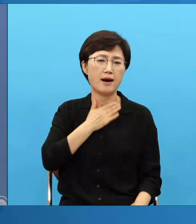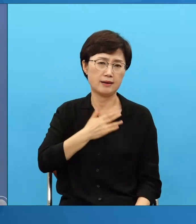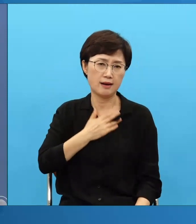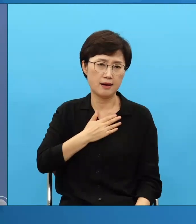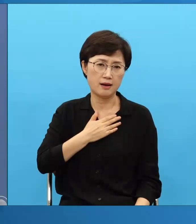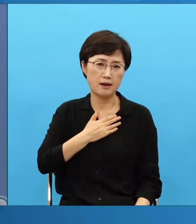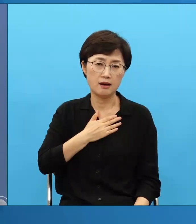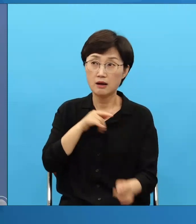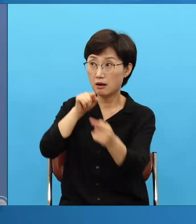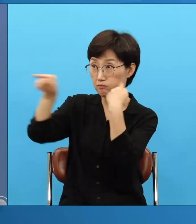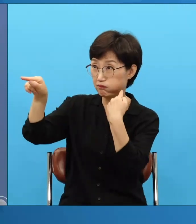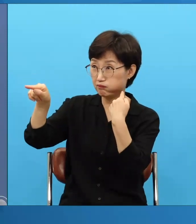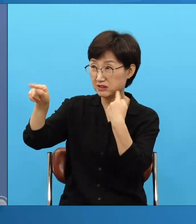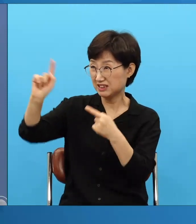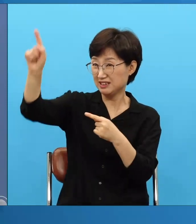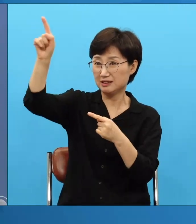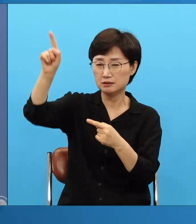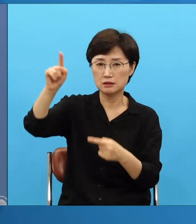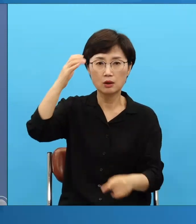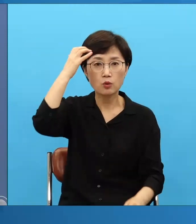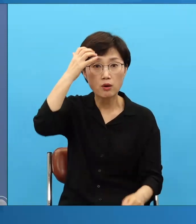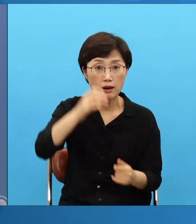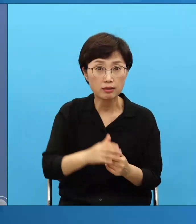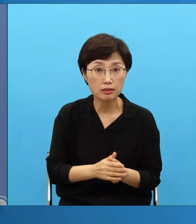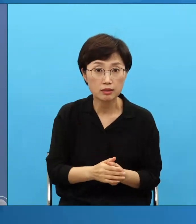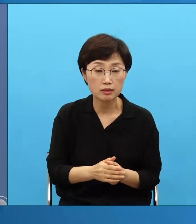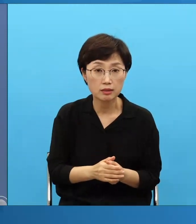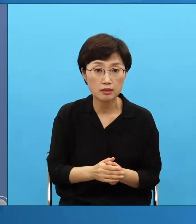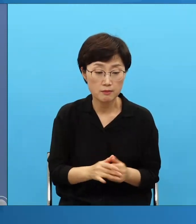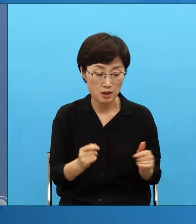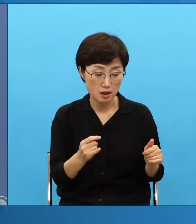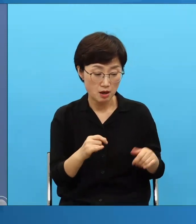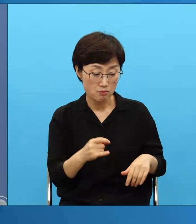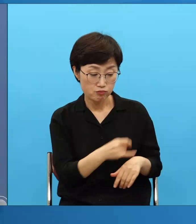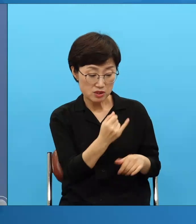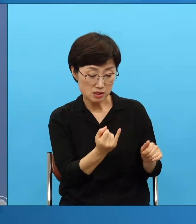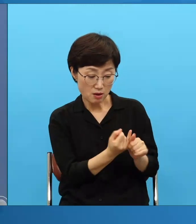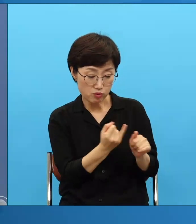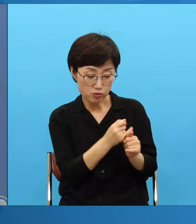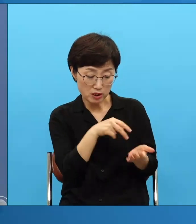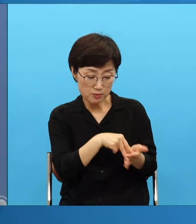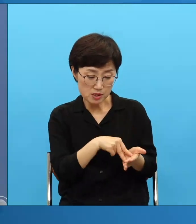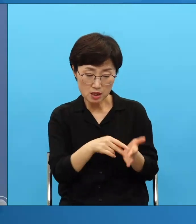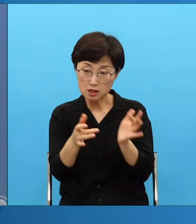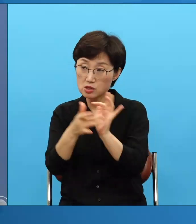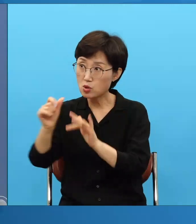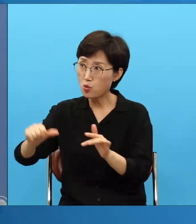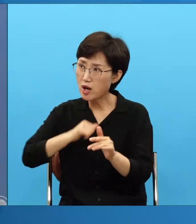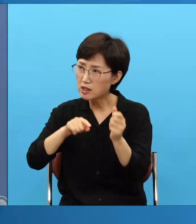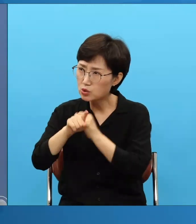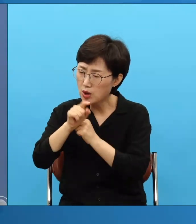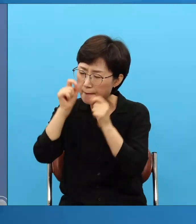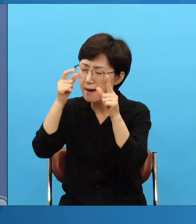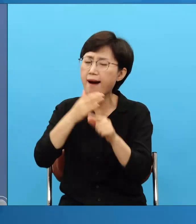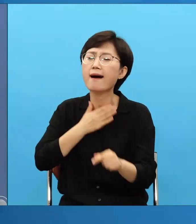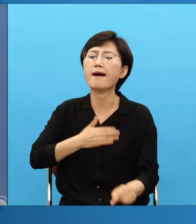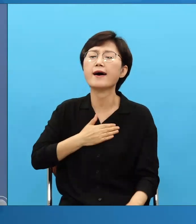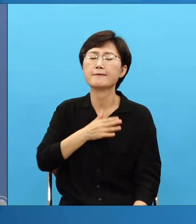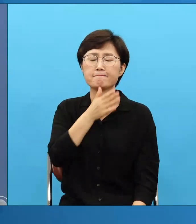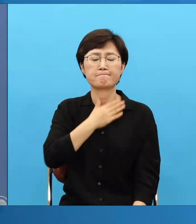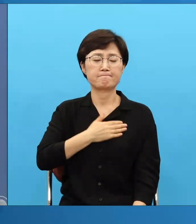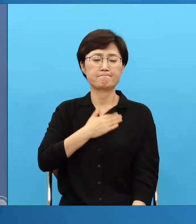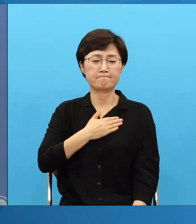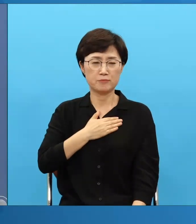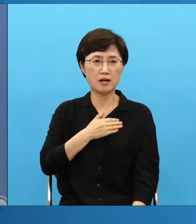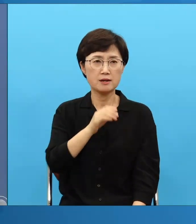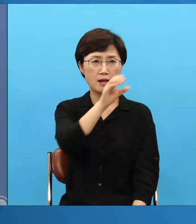he was destroying all the places because they didn't have 여러분이 the three 서밋이 courtyards of 되는 the 답을 temple. 예수님께서 40일 동안 감남산에서 확실히 말씀했어요. 그거 가져야 돼요. The